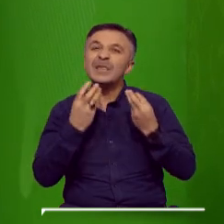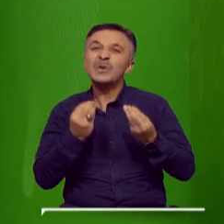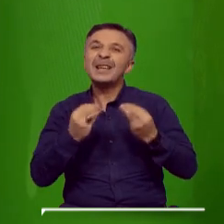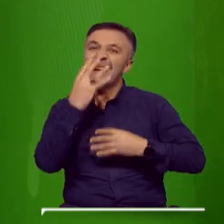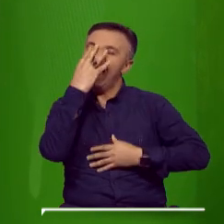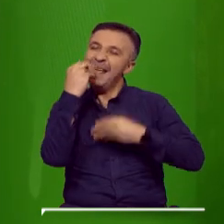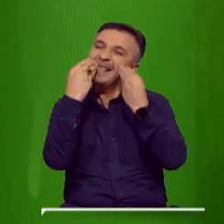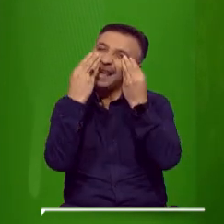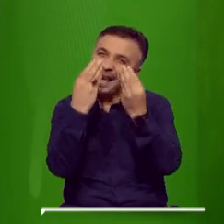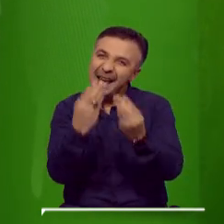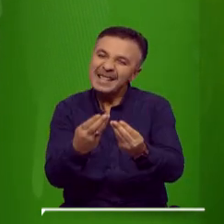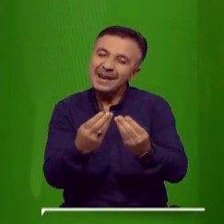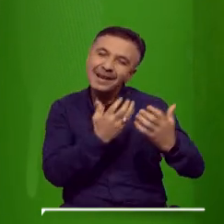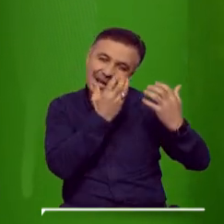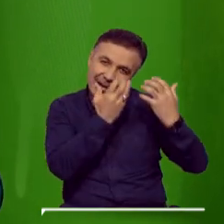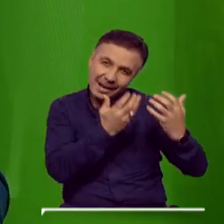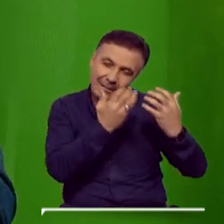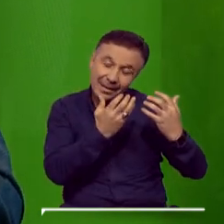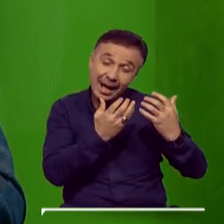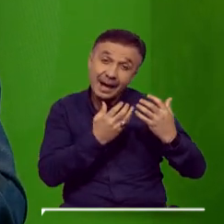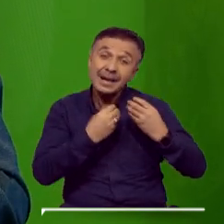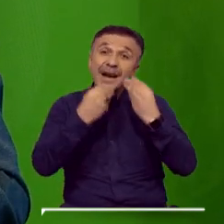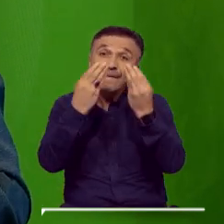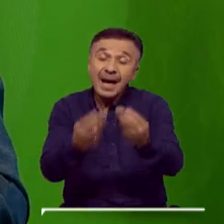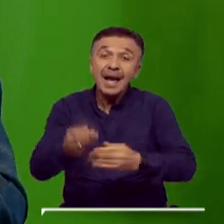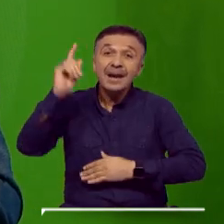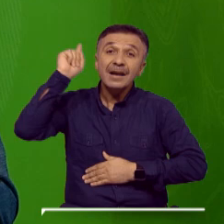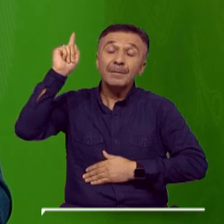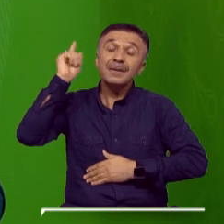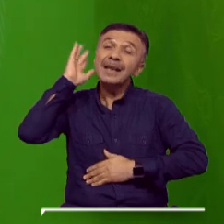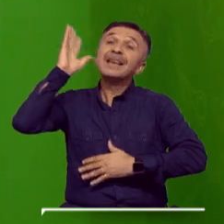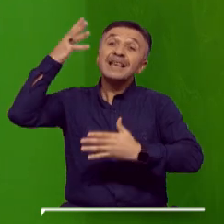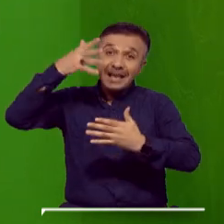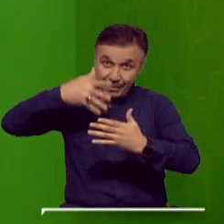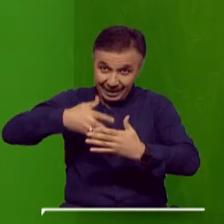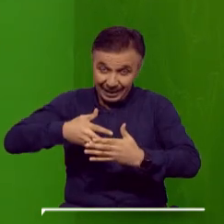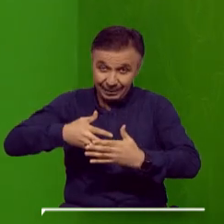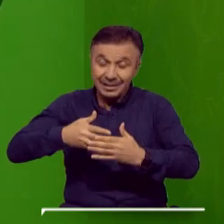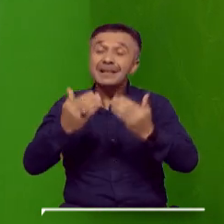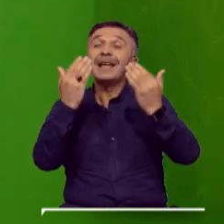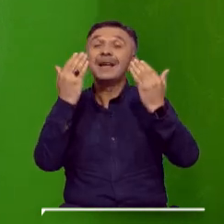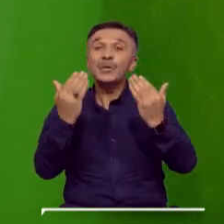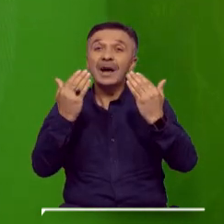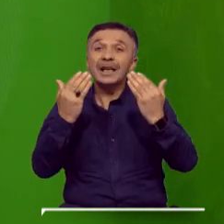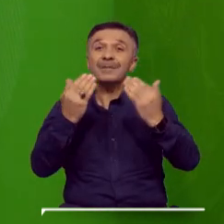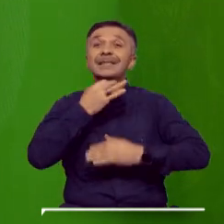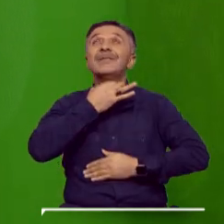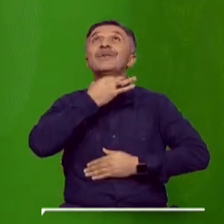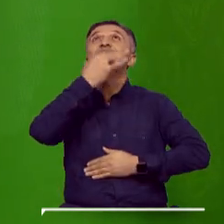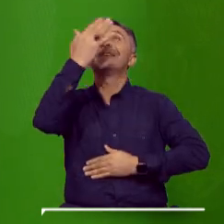hediye eden, nimetler veren Rabbimize ibadetlerimizle, dualarımızla